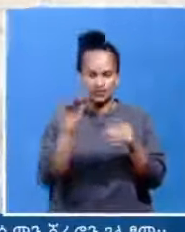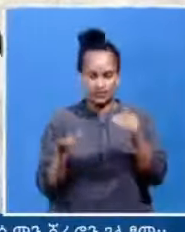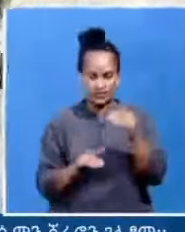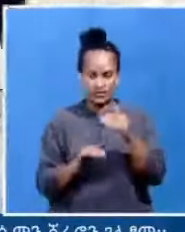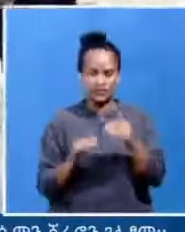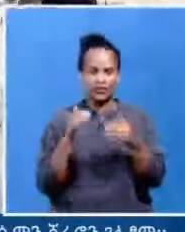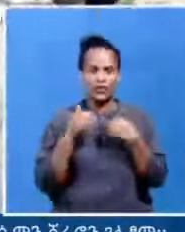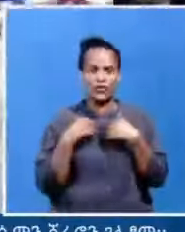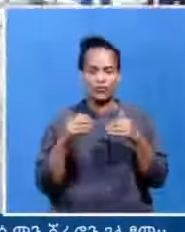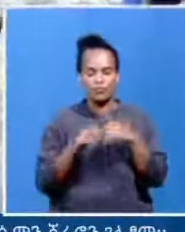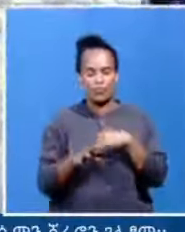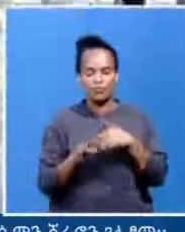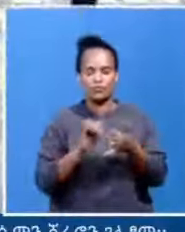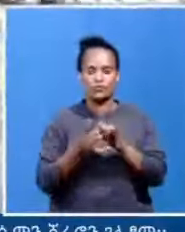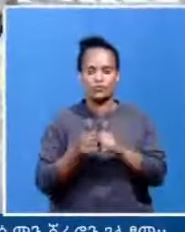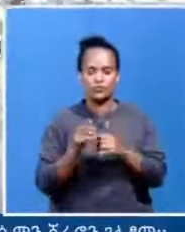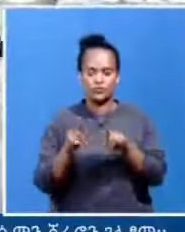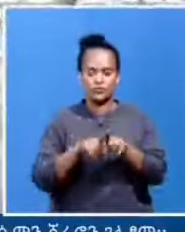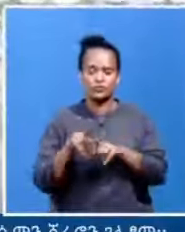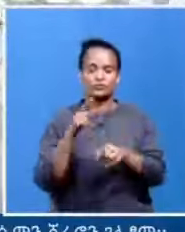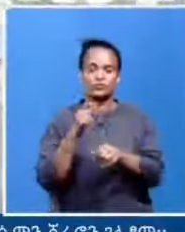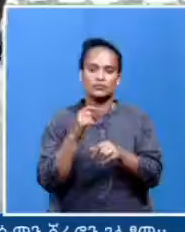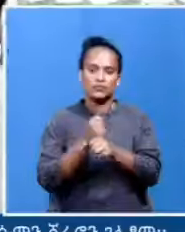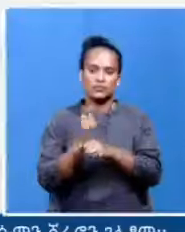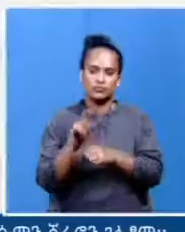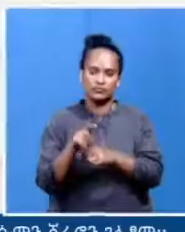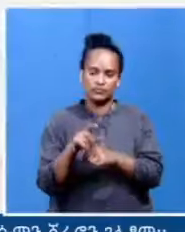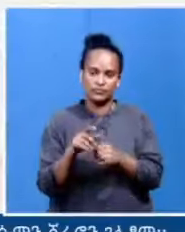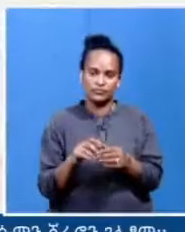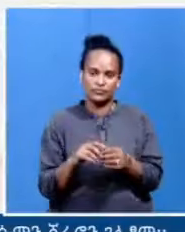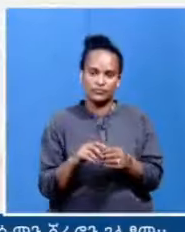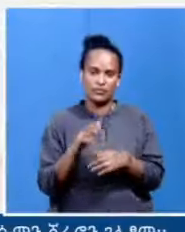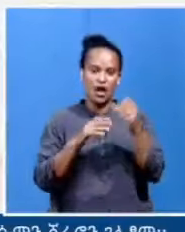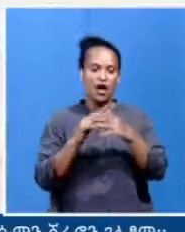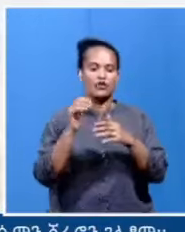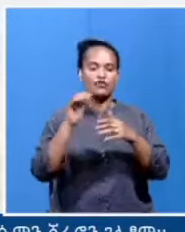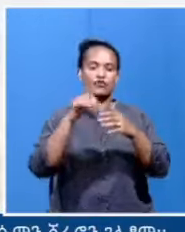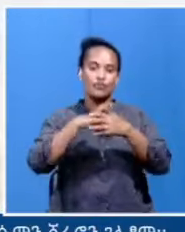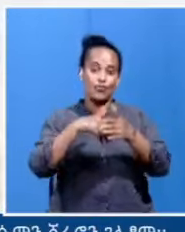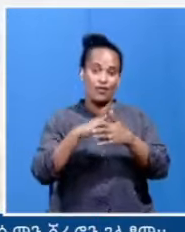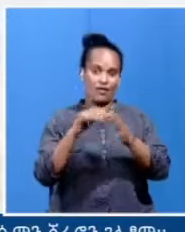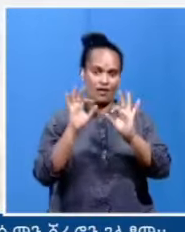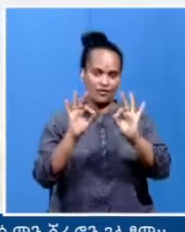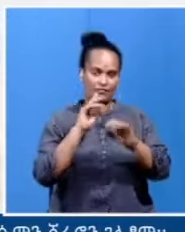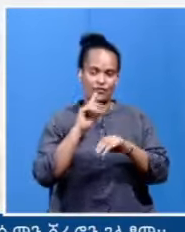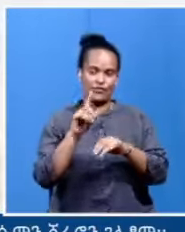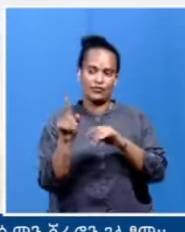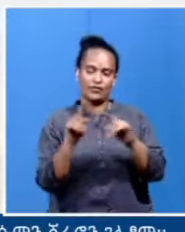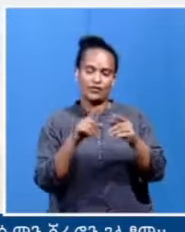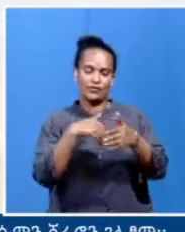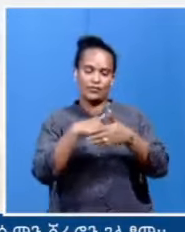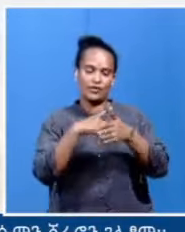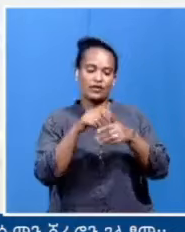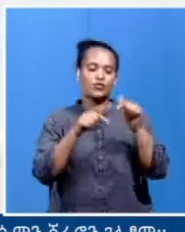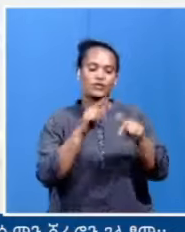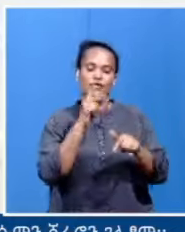ታሕቲ ዘለው ማሕበራት ስፖርት ተናቢቦም ክሰርሑ ከም ዝግባእ ይሕብሩ። ሃንድቦል ማለት ሓሪፍ ስፖርት እዩ። ልክዕ ዋላ ከም እግሮ ካስ